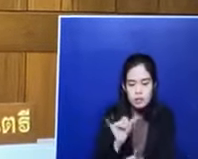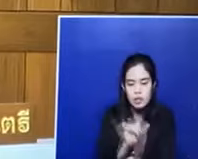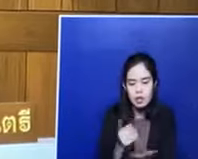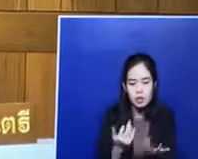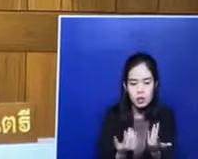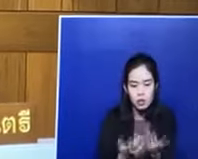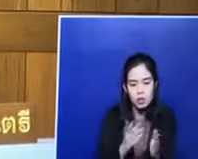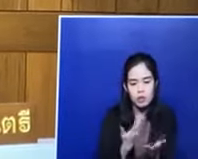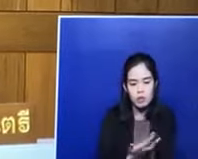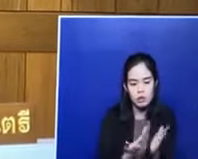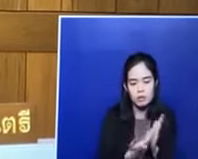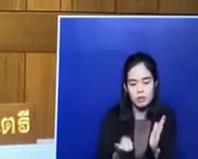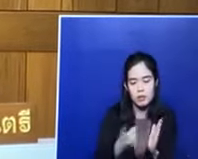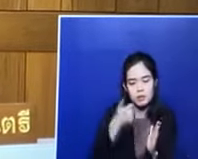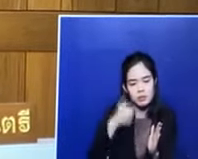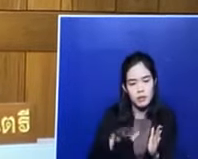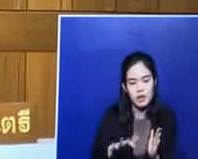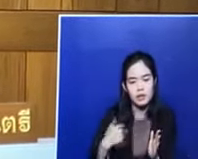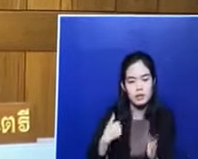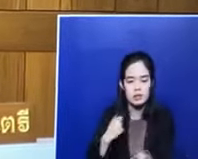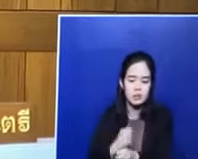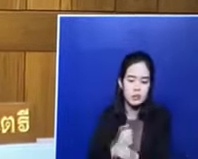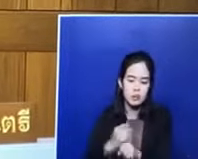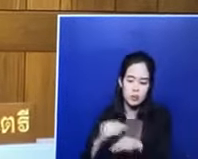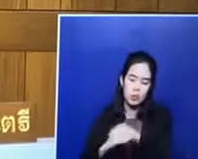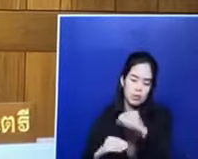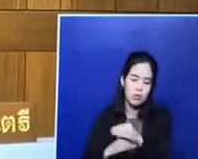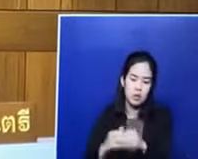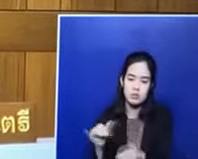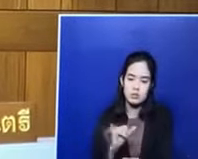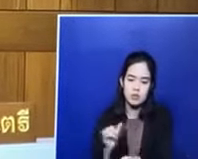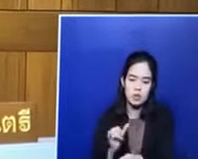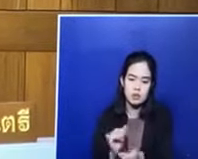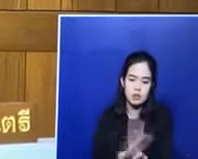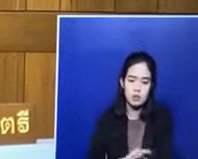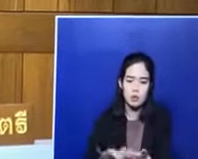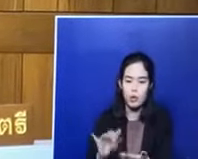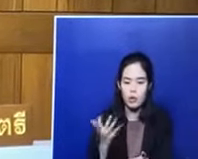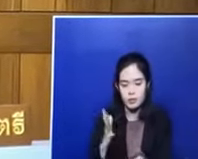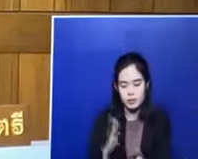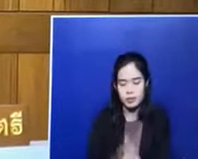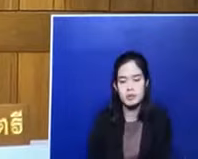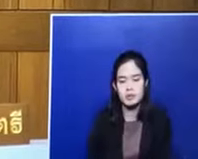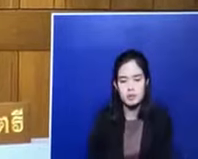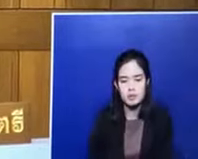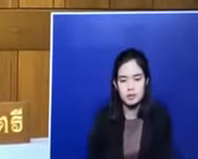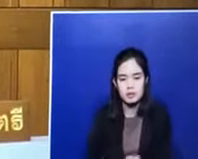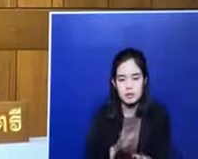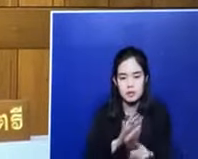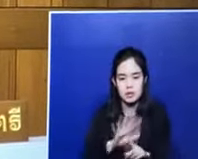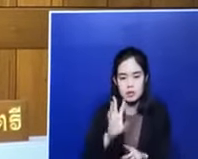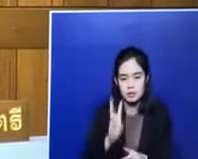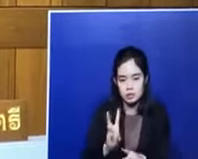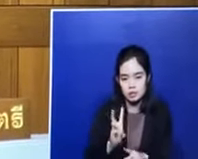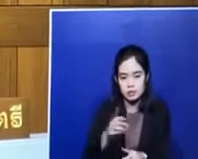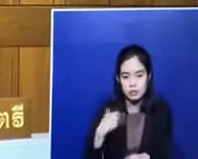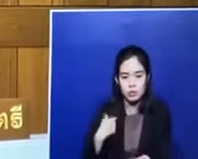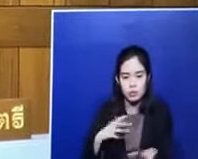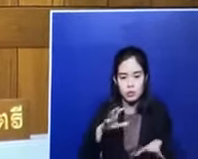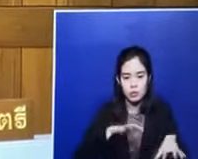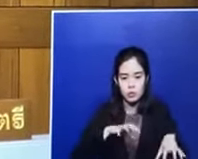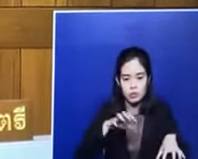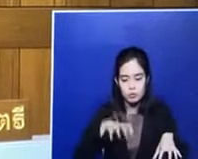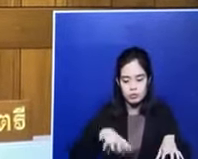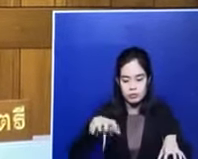ค่างานงวดเดียวเมื่องานแล้วเสร็จบางทีก็ทิ้งงานเข้าไปด้วย 6. บุคลากรของส่วนการในพื้นจังหวัดองค์กรปกครองส่วนท้องถิ่น